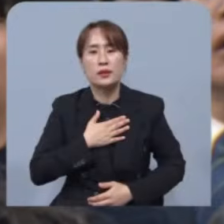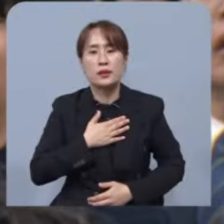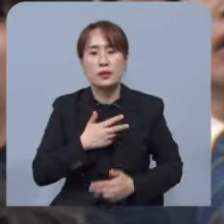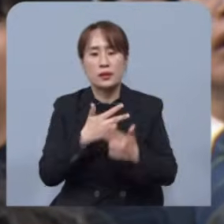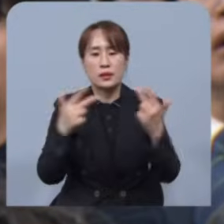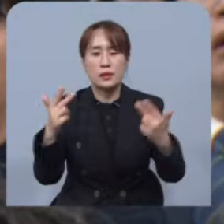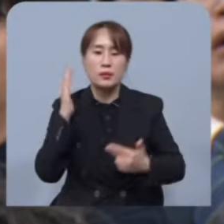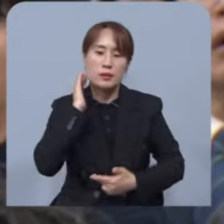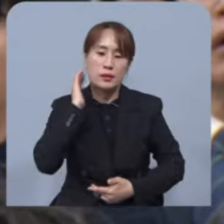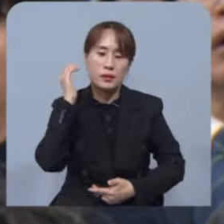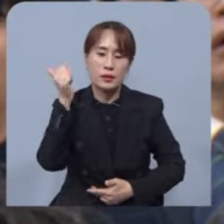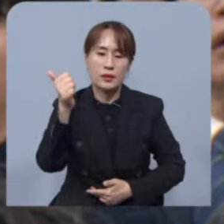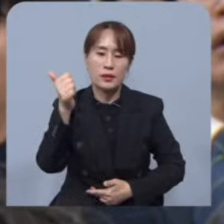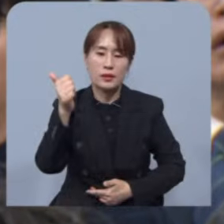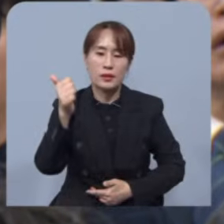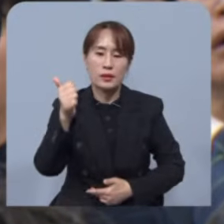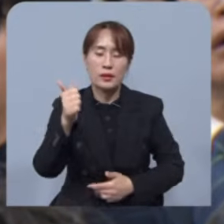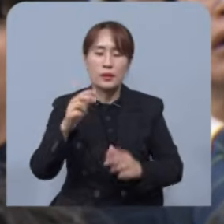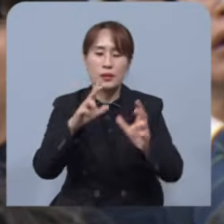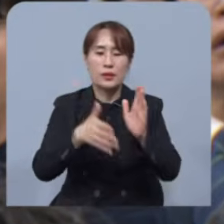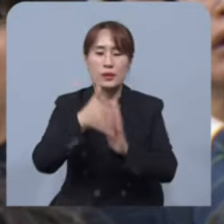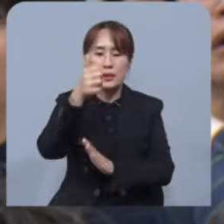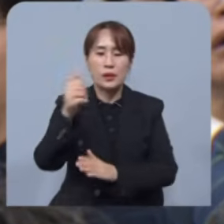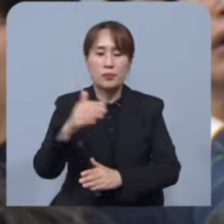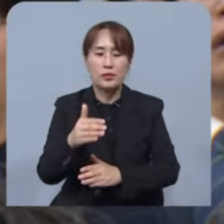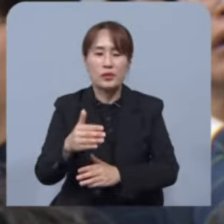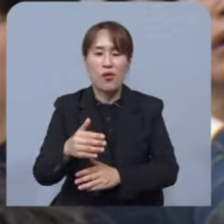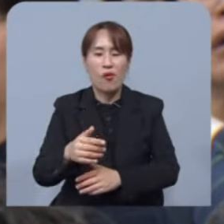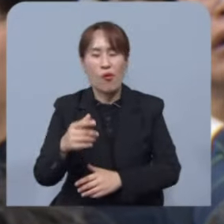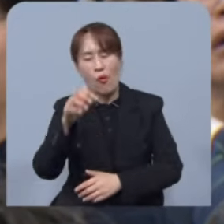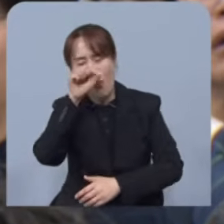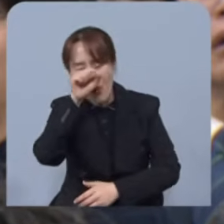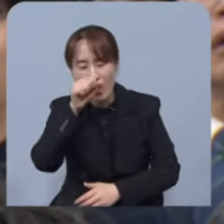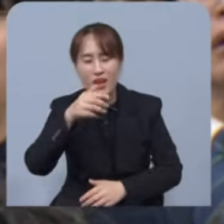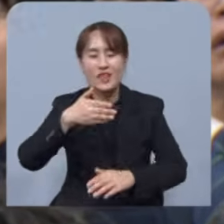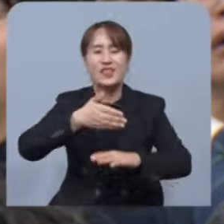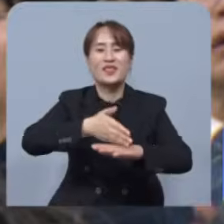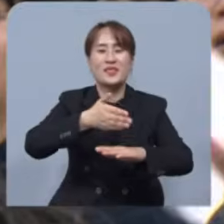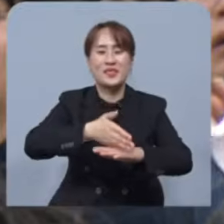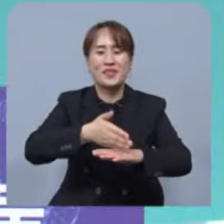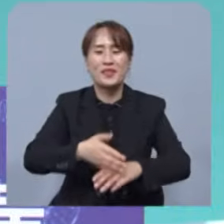이재명 대통령님이 성남시장 하실 때부터 팬이었습니다. 네. 감사합니다.